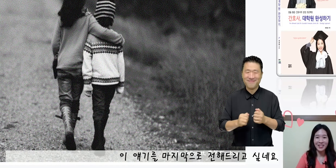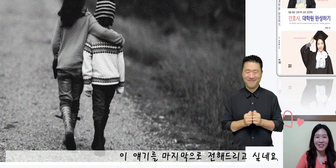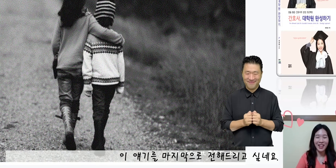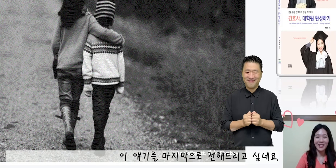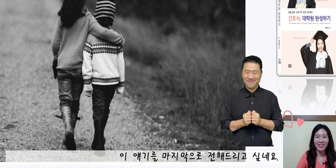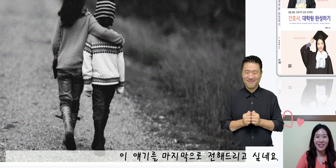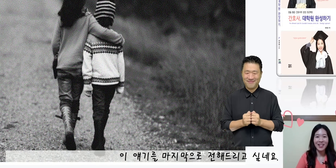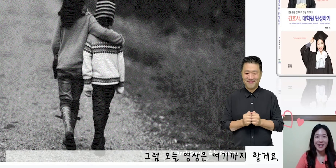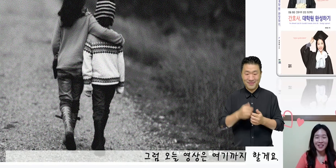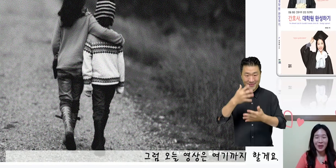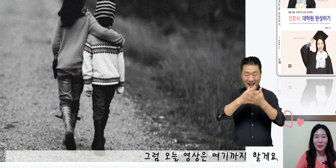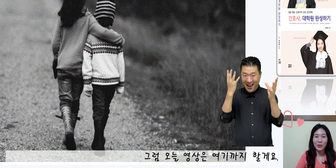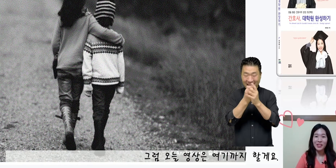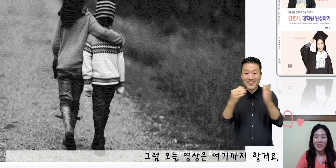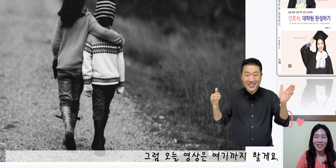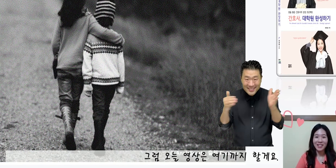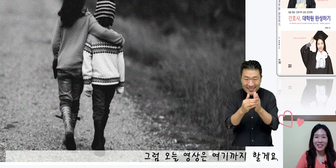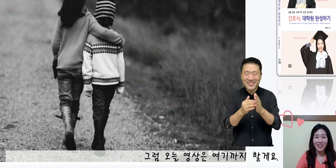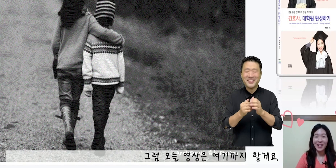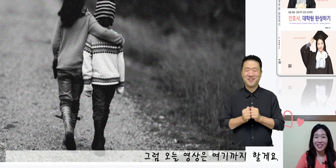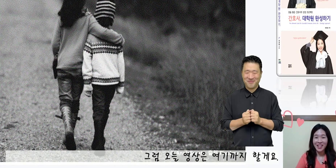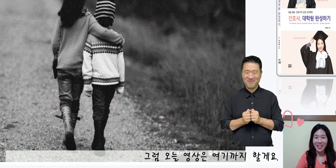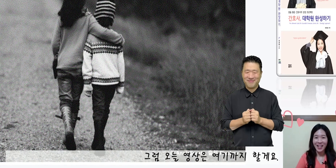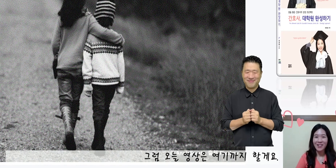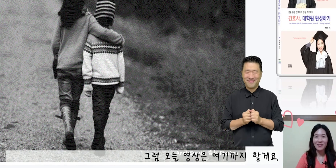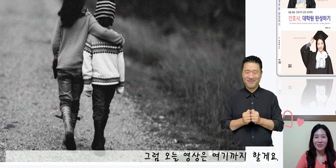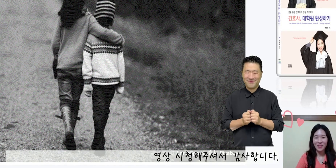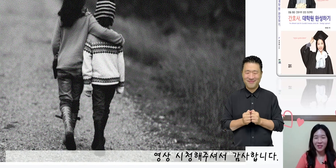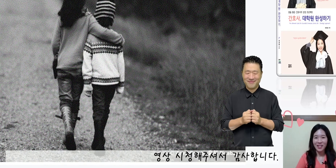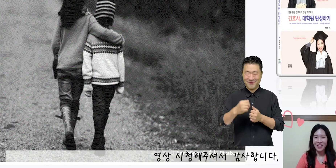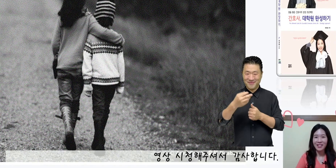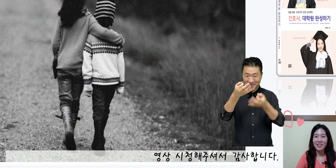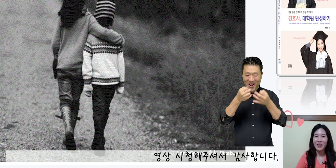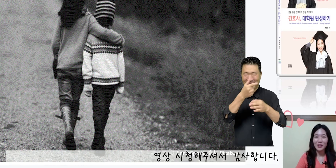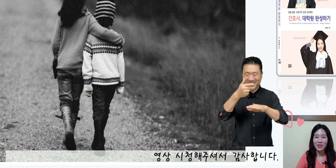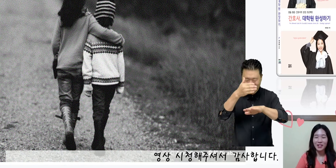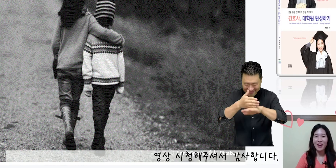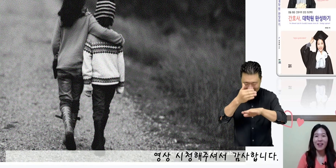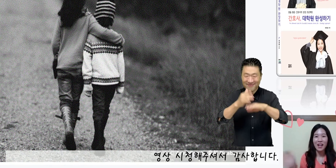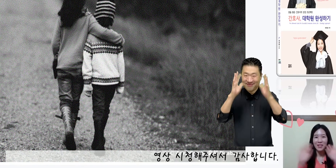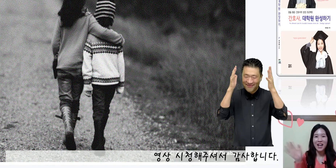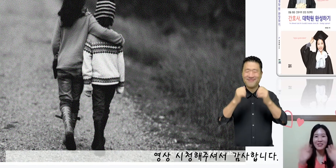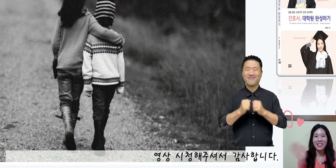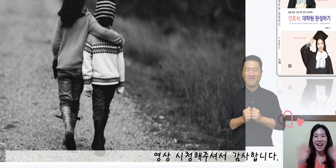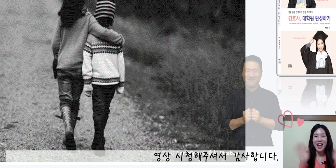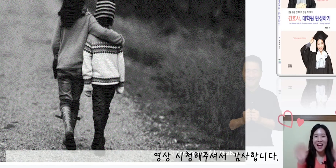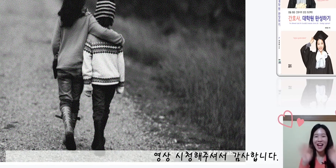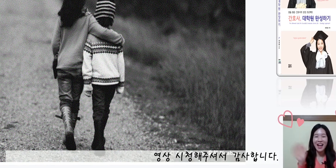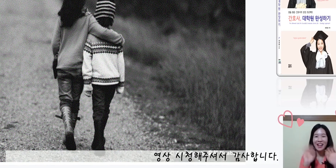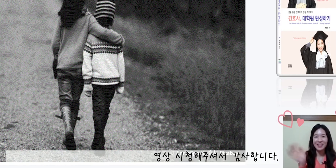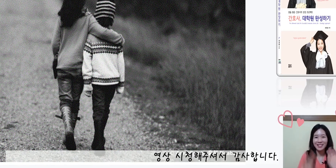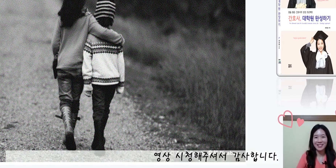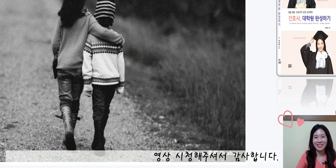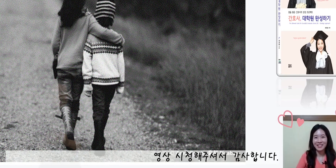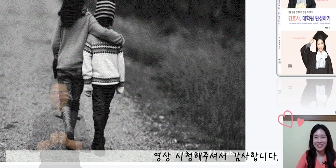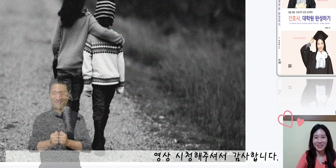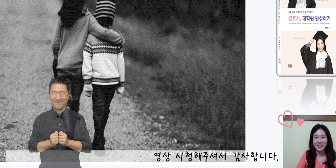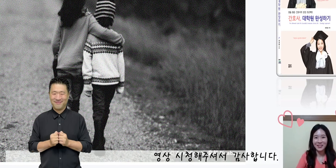전해드리고 싶네요. 그럼 오늘 영상은 여기까지 할게요. 영상 시청해주셔서 감사합니다.